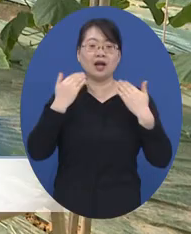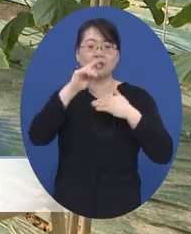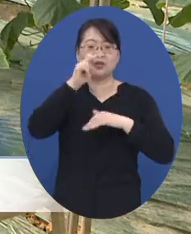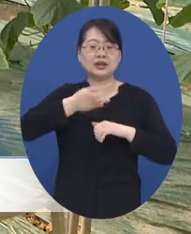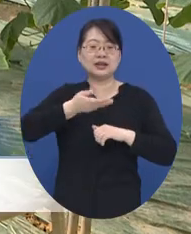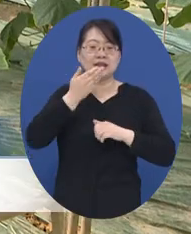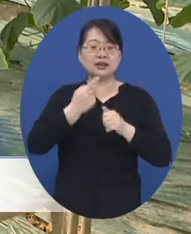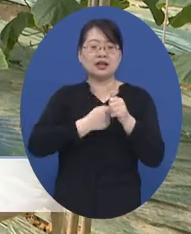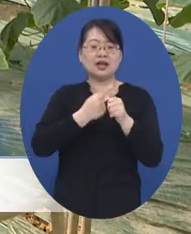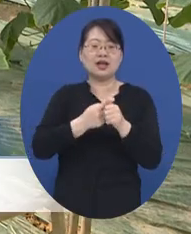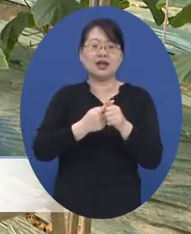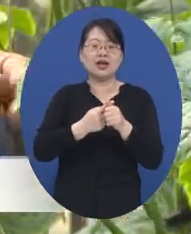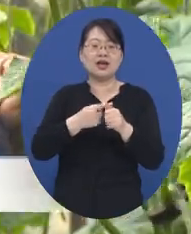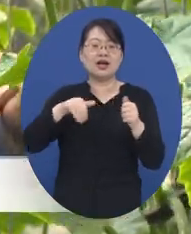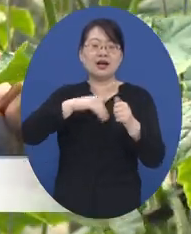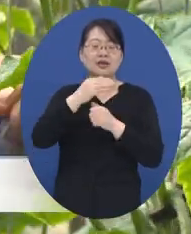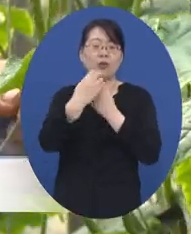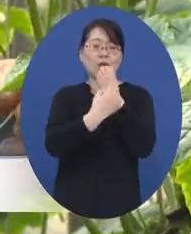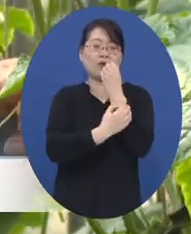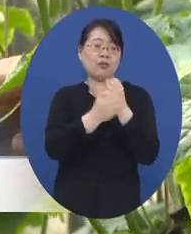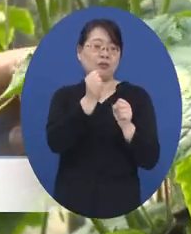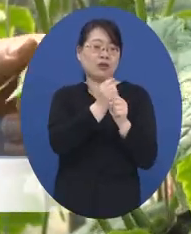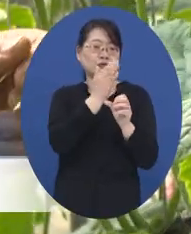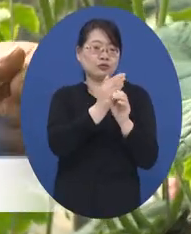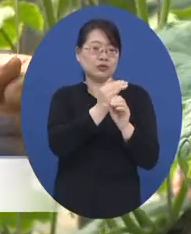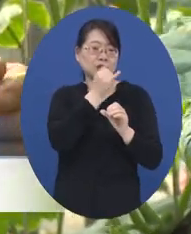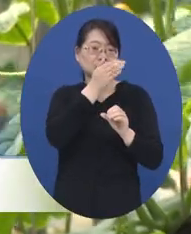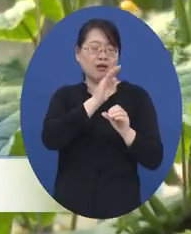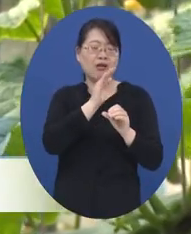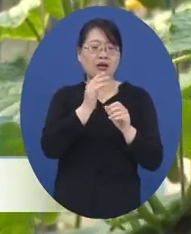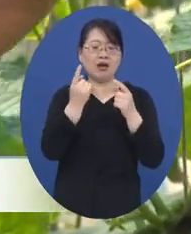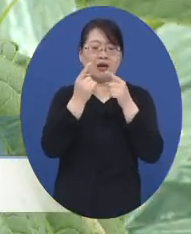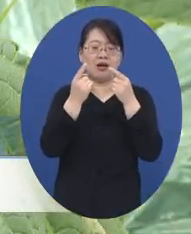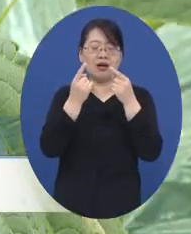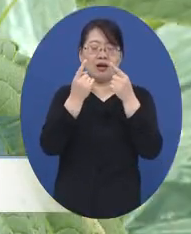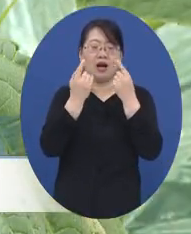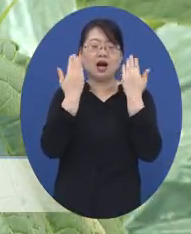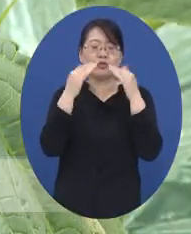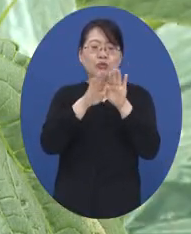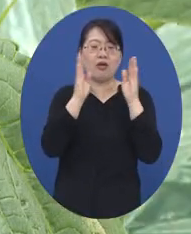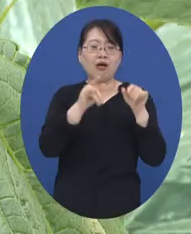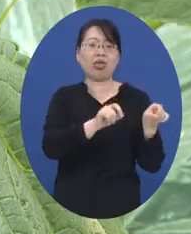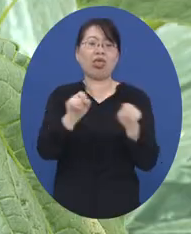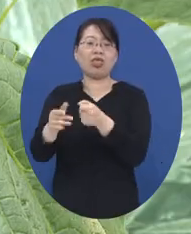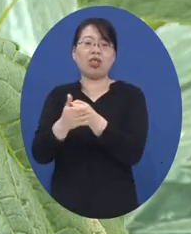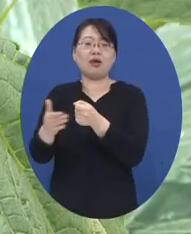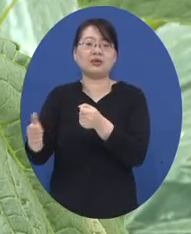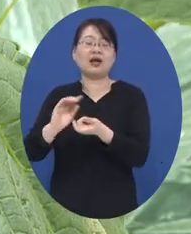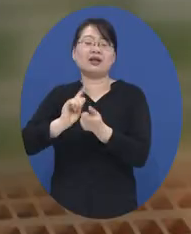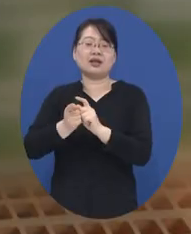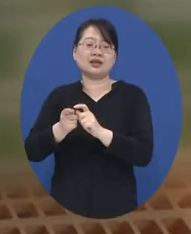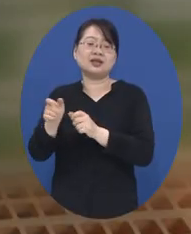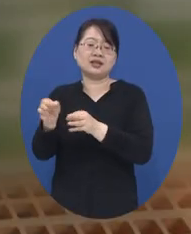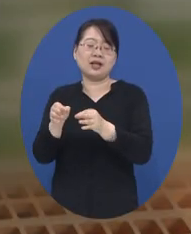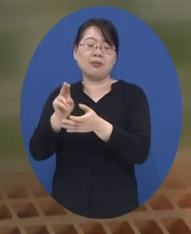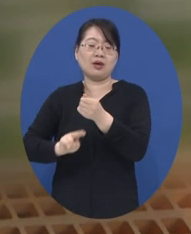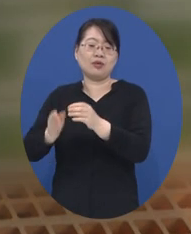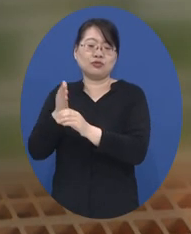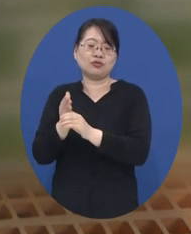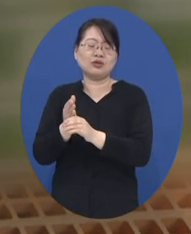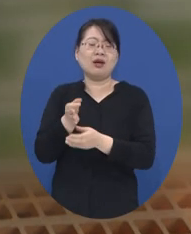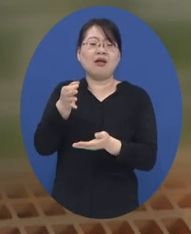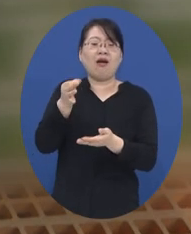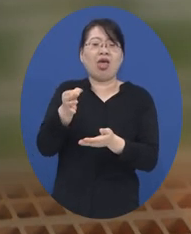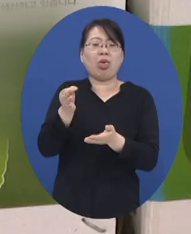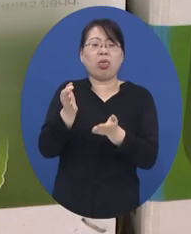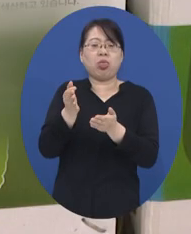학교 급식용 친환경 오이를 재배하는 인동 갈은 계약이 미뤄지면서 학교 대신 농산물 시장에 내다 팔고 있습니다 제 값을 못